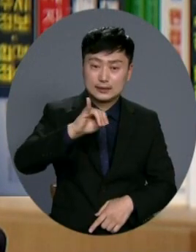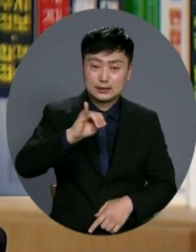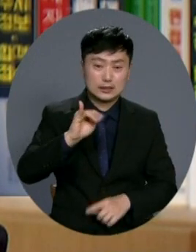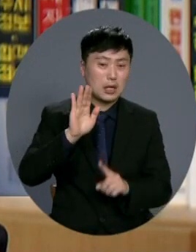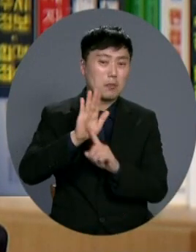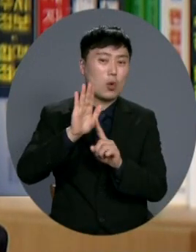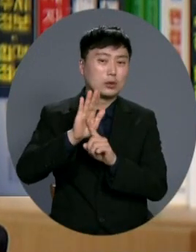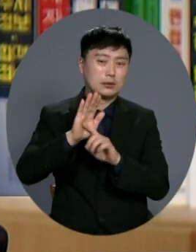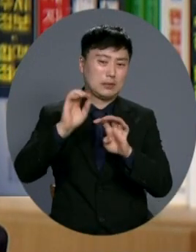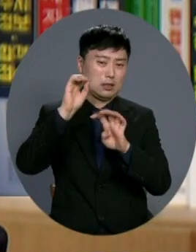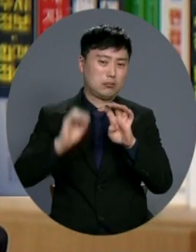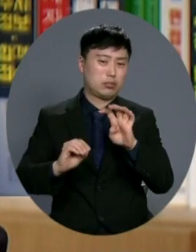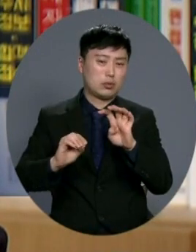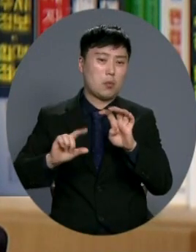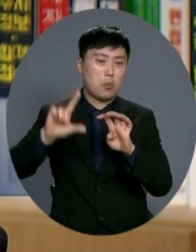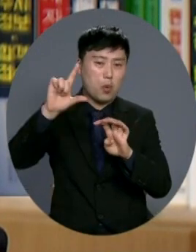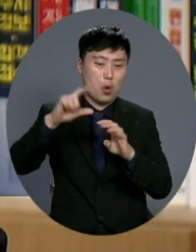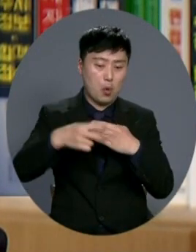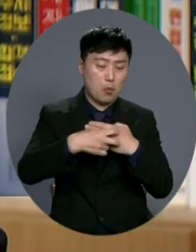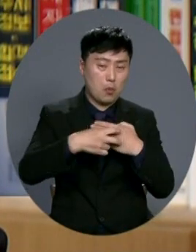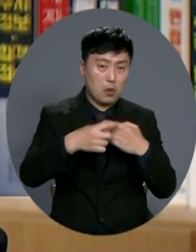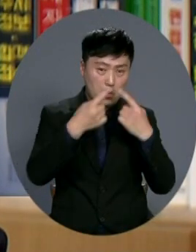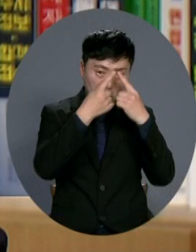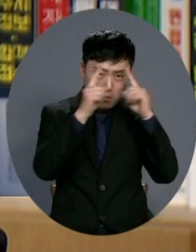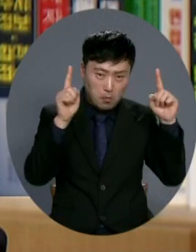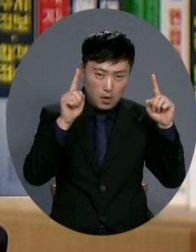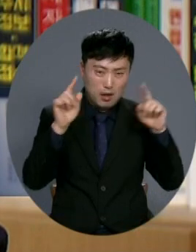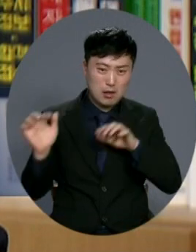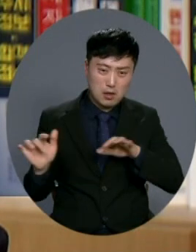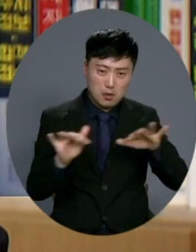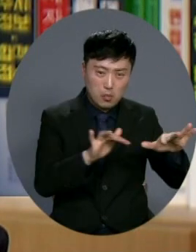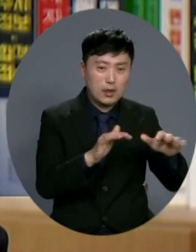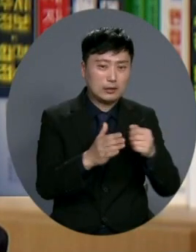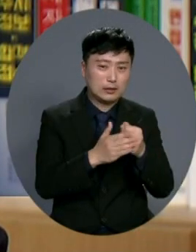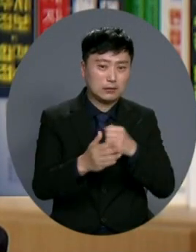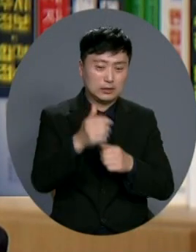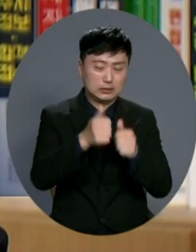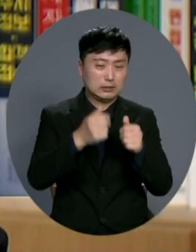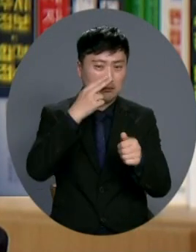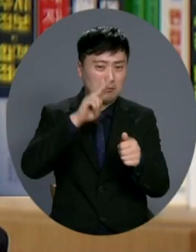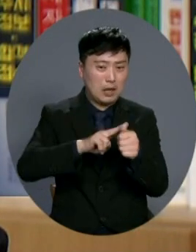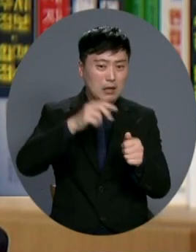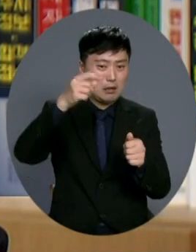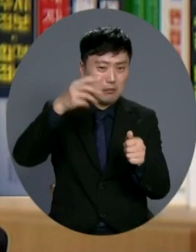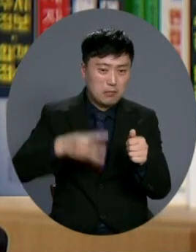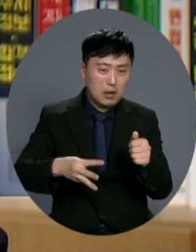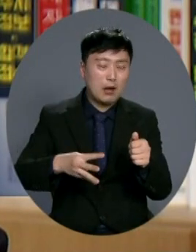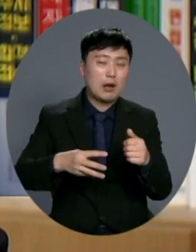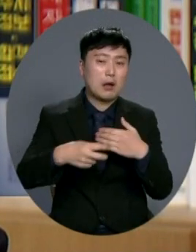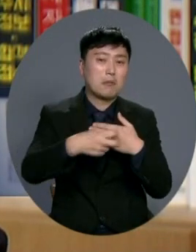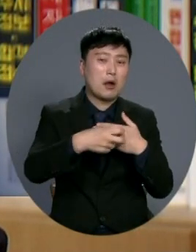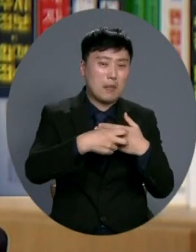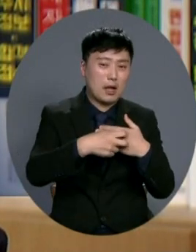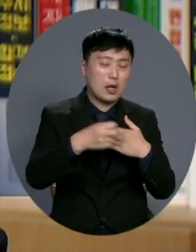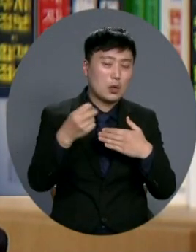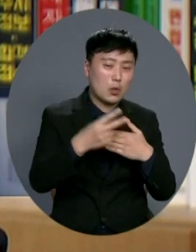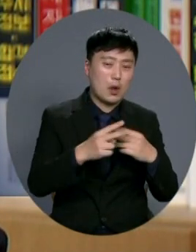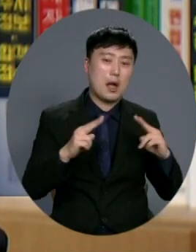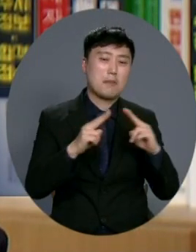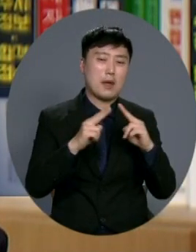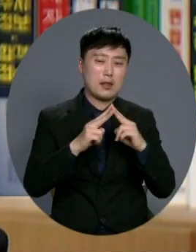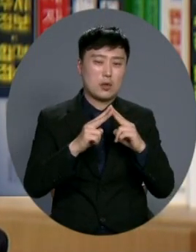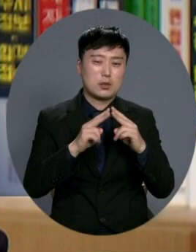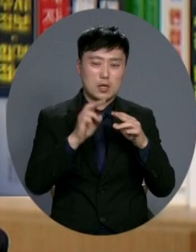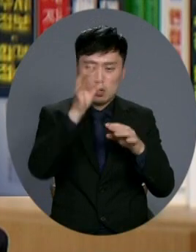데다 의대 열풍으로 재수생이 대폭 늘어나면서 N수생이 선호하는 의학계열, 반도체 등 첨단학과의